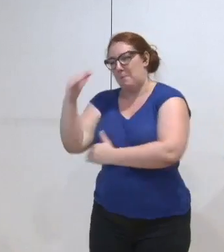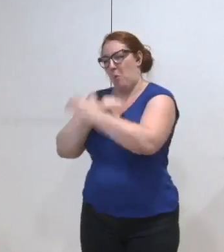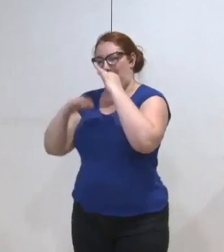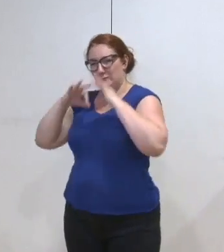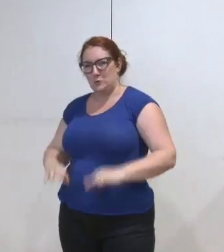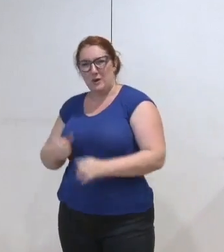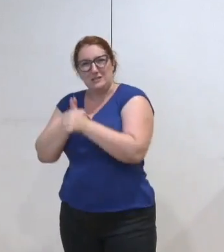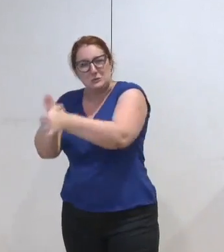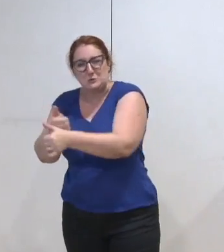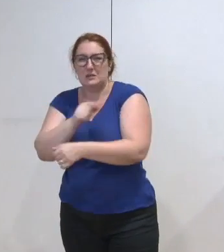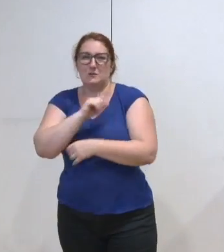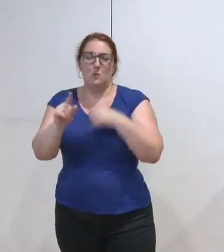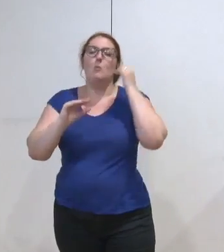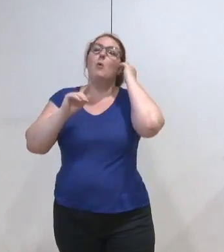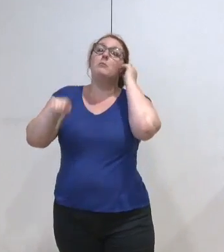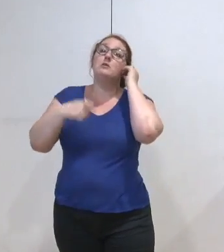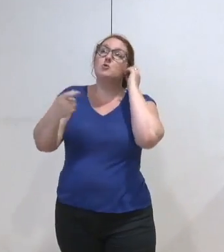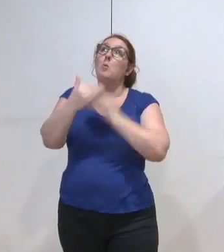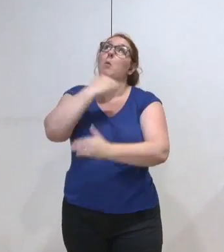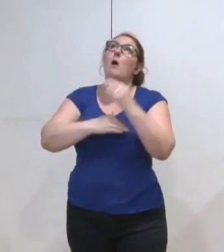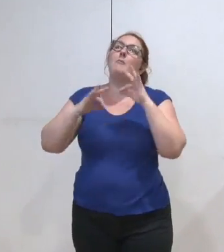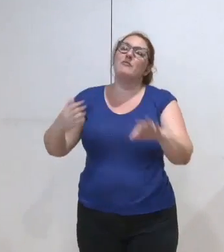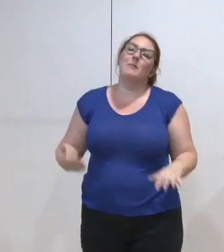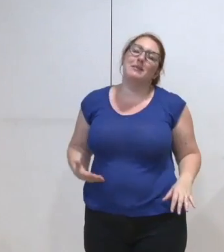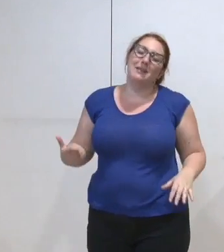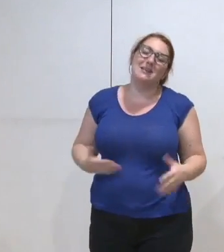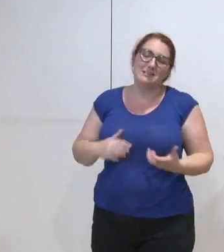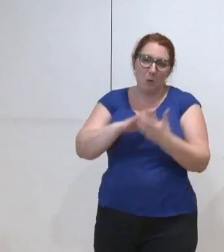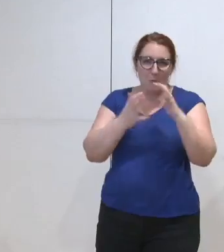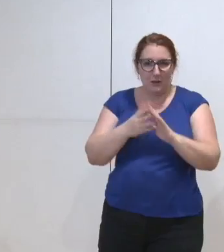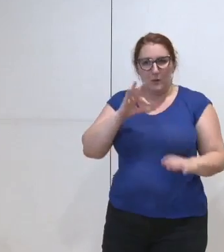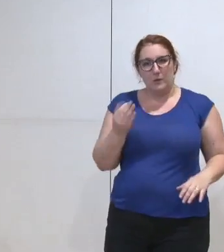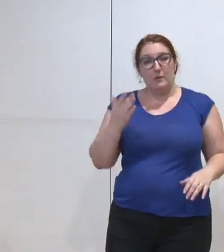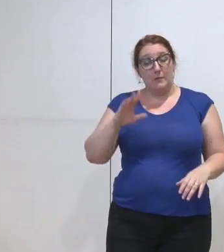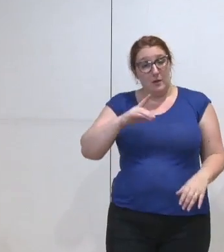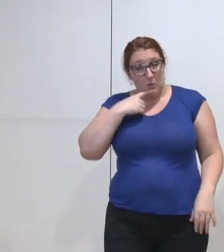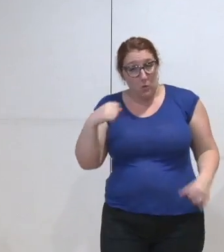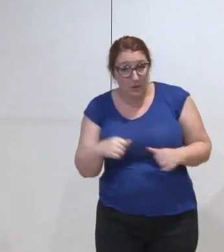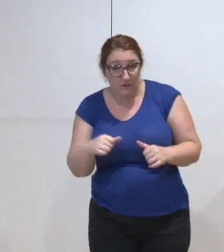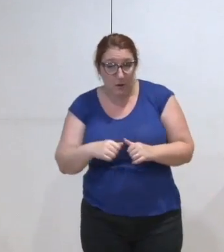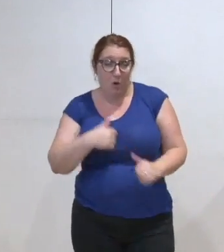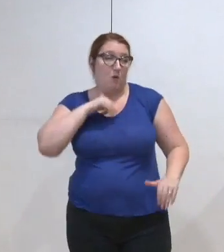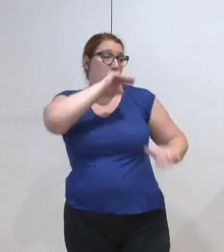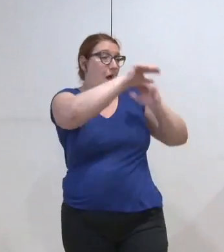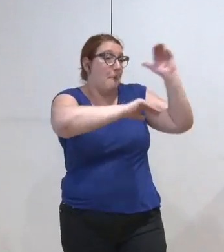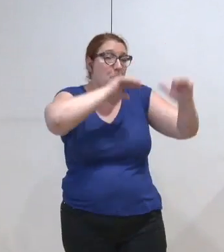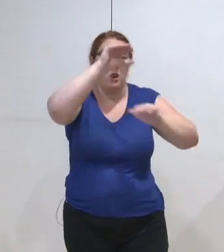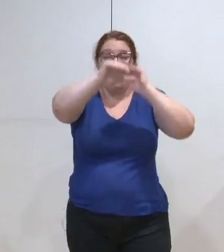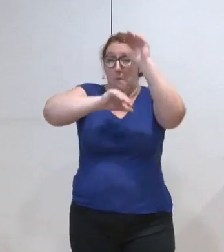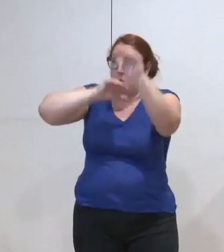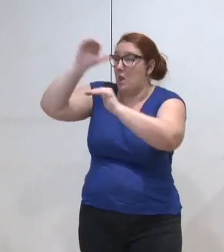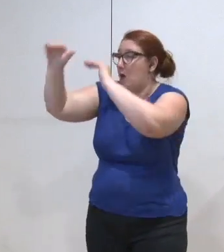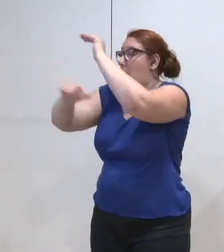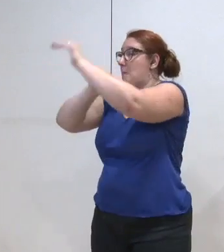parler de ça en maternel mais il a fallu il a fallu démarcher à tous les niveaux pour obtenir